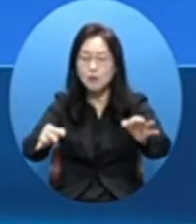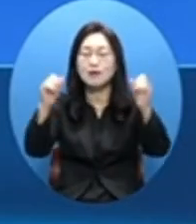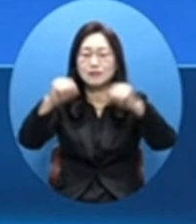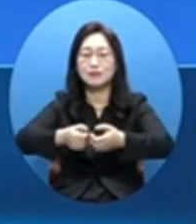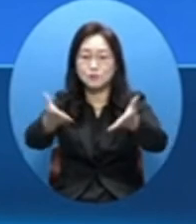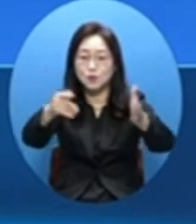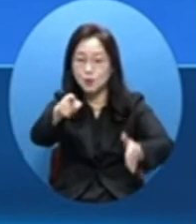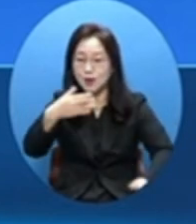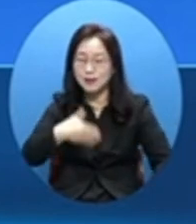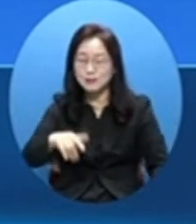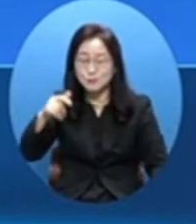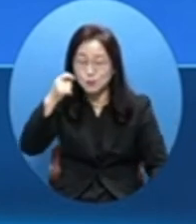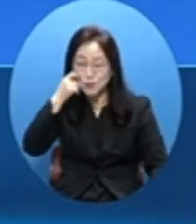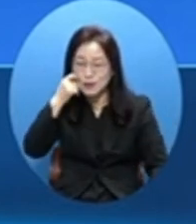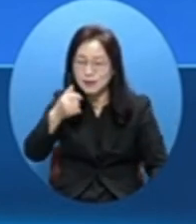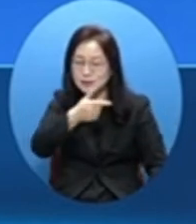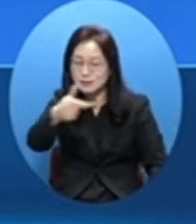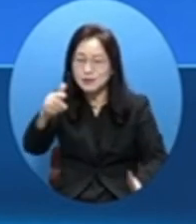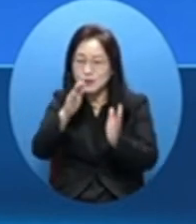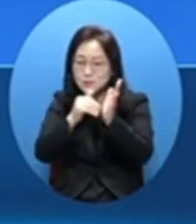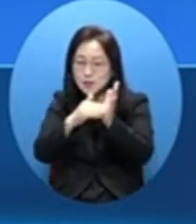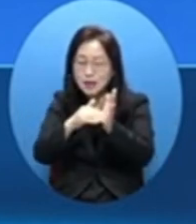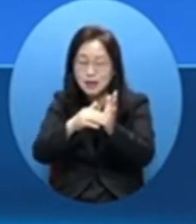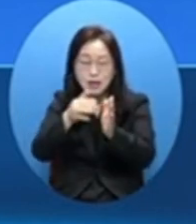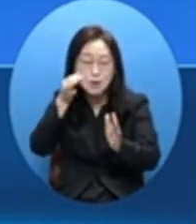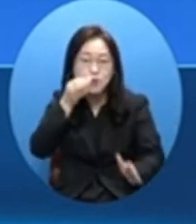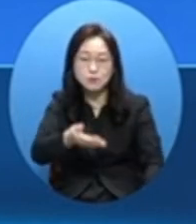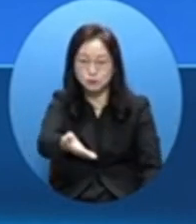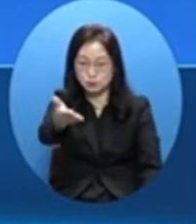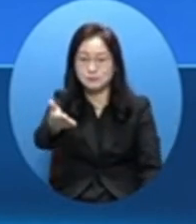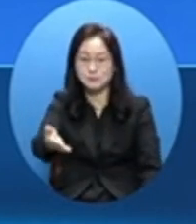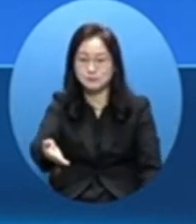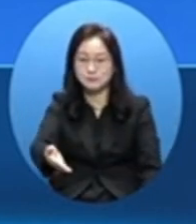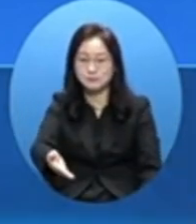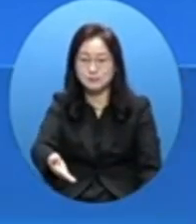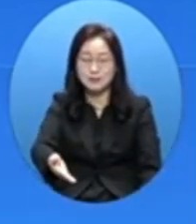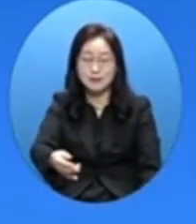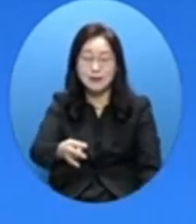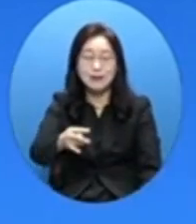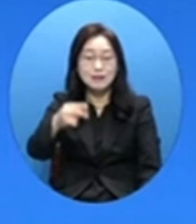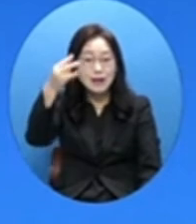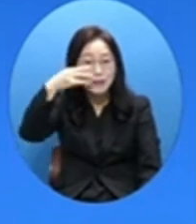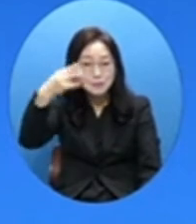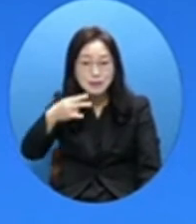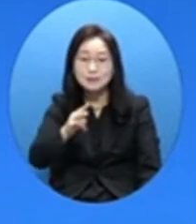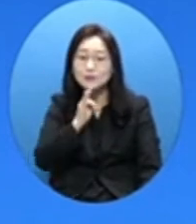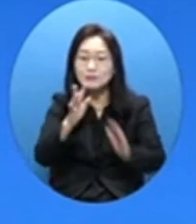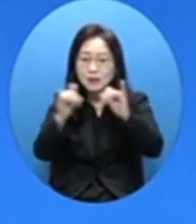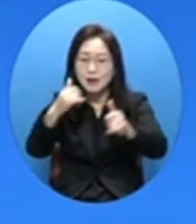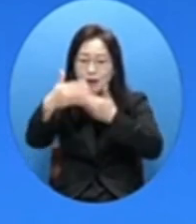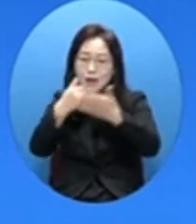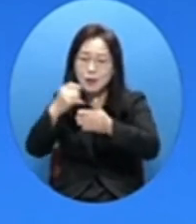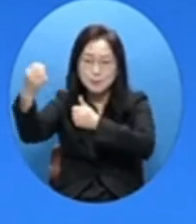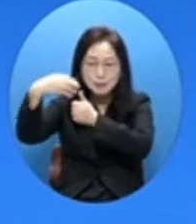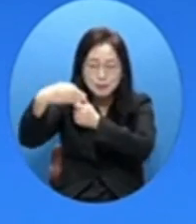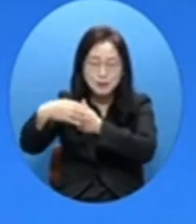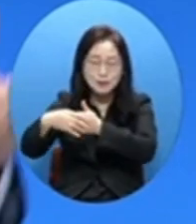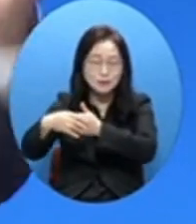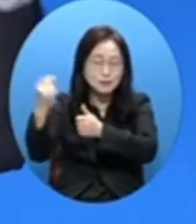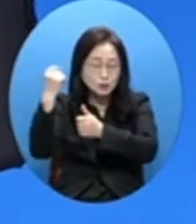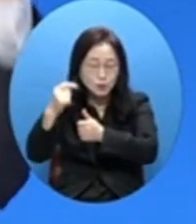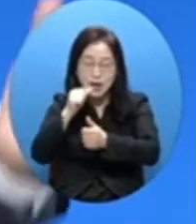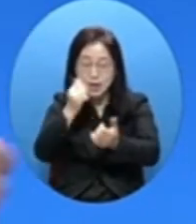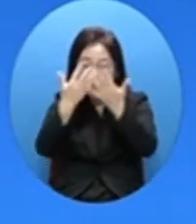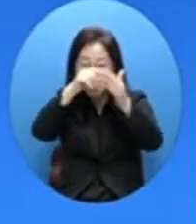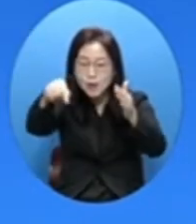응답하였고 내가 알지 못하는 크고 은밀한 일을 내게 보이리라. 예레미야 선자가 하나님의 말씀 듣고 이와 같이 감옥에서 선포했습니다. 너는